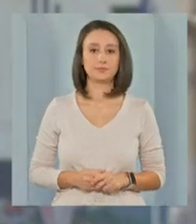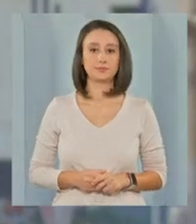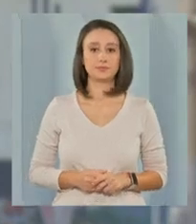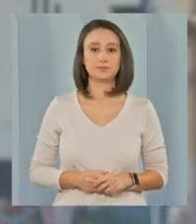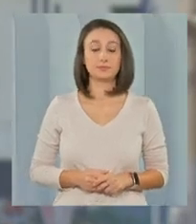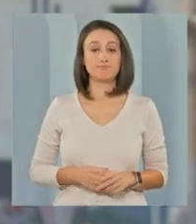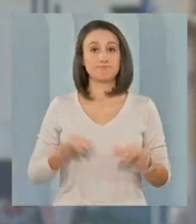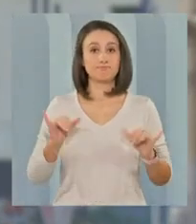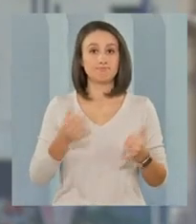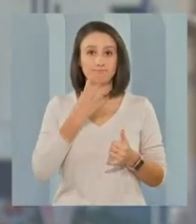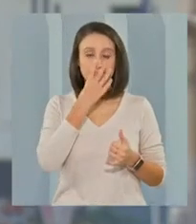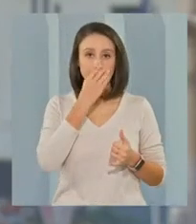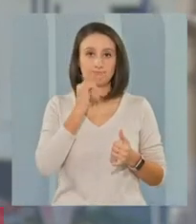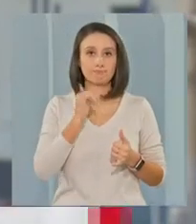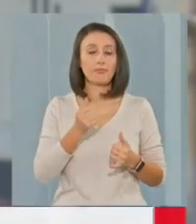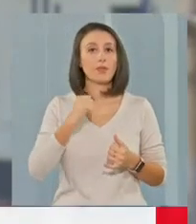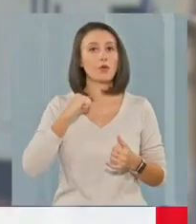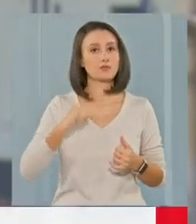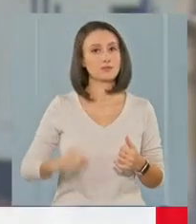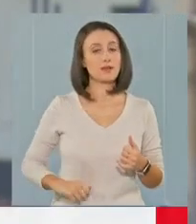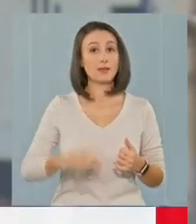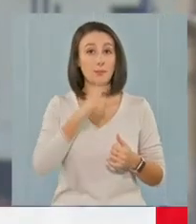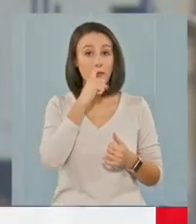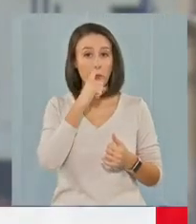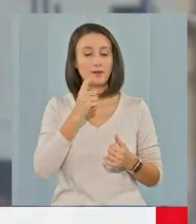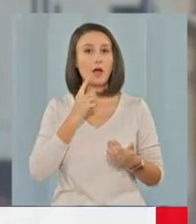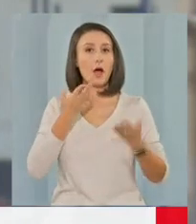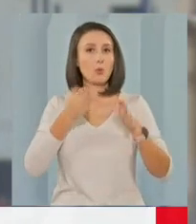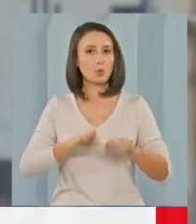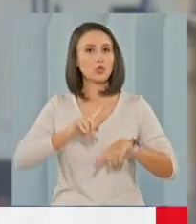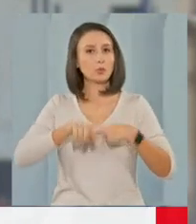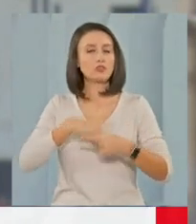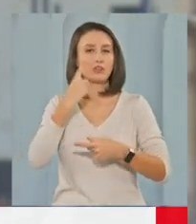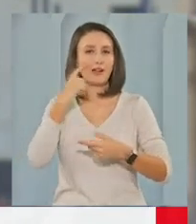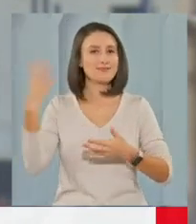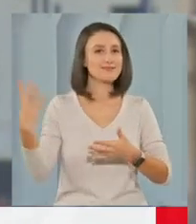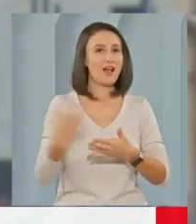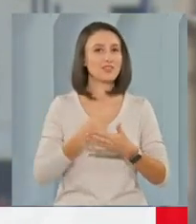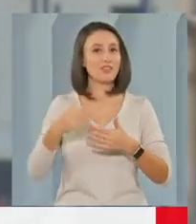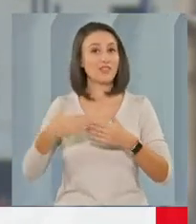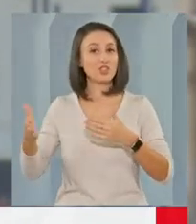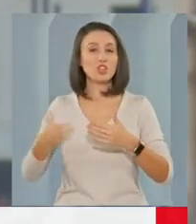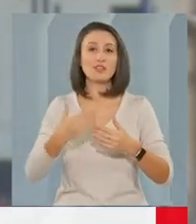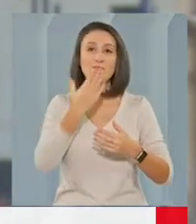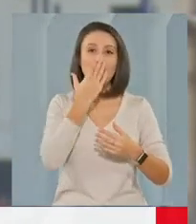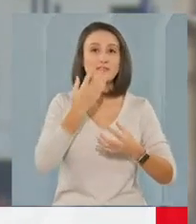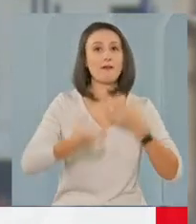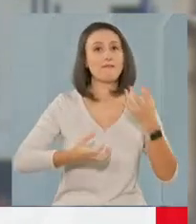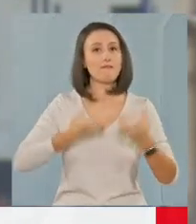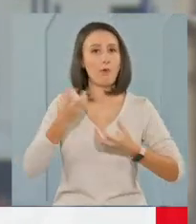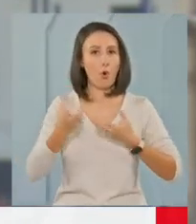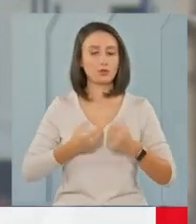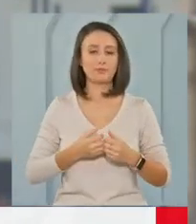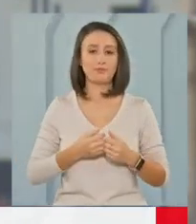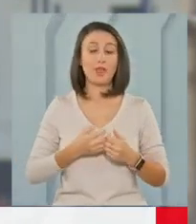Tragedie în județul Constanța. Un bărbat și-a găsit sfârșitul după ce a încercat să-și salveze vecinii din calea flăcărilor. Incendiul a izbucnit în Eforie Nord, iar